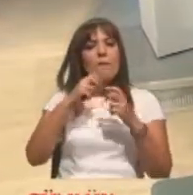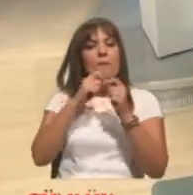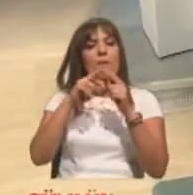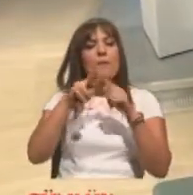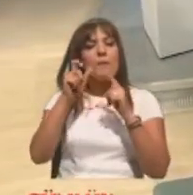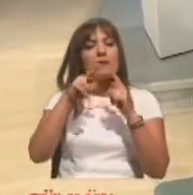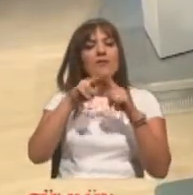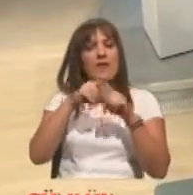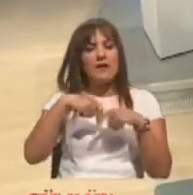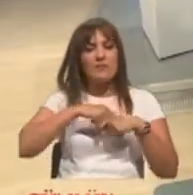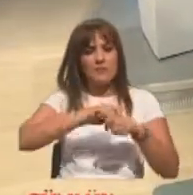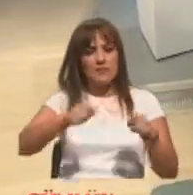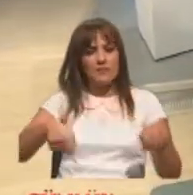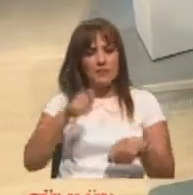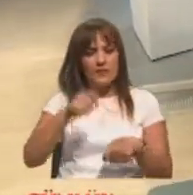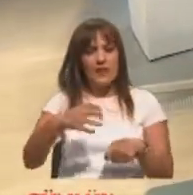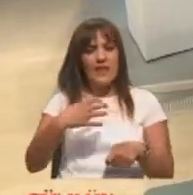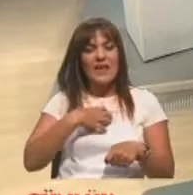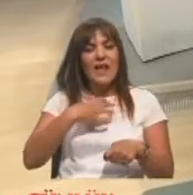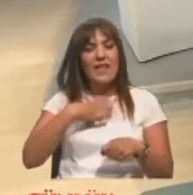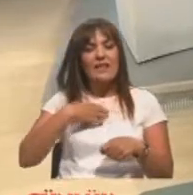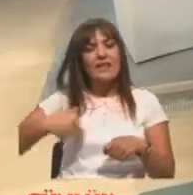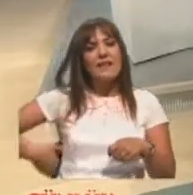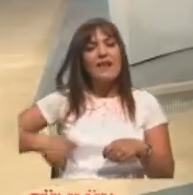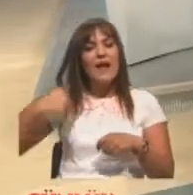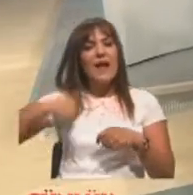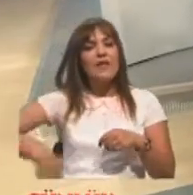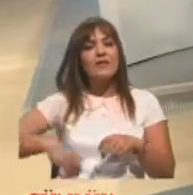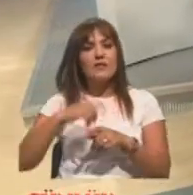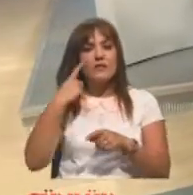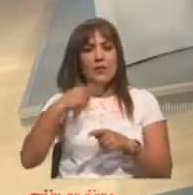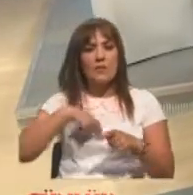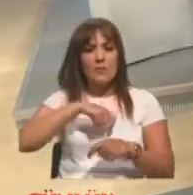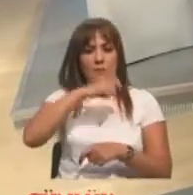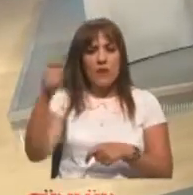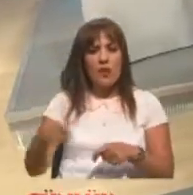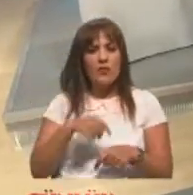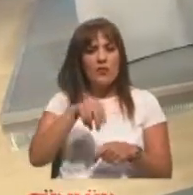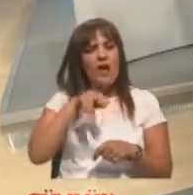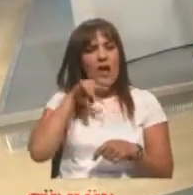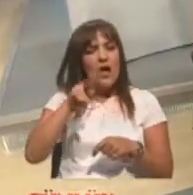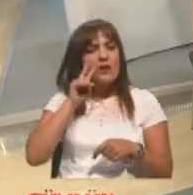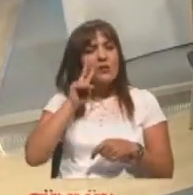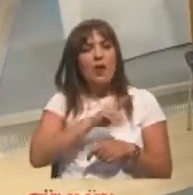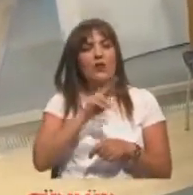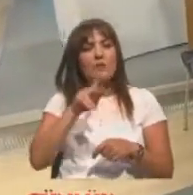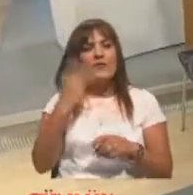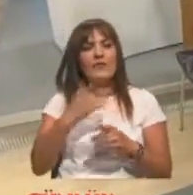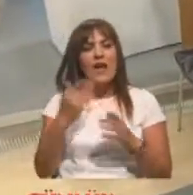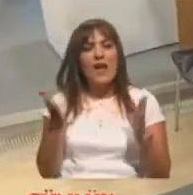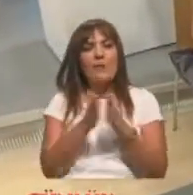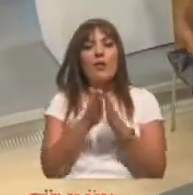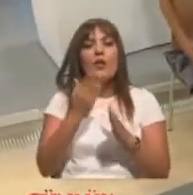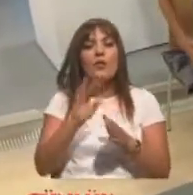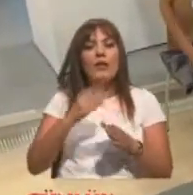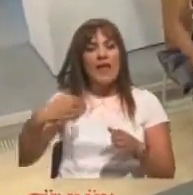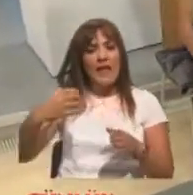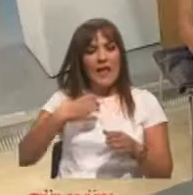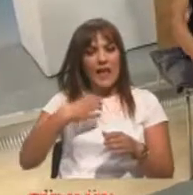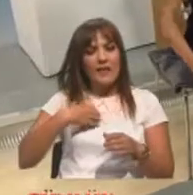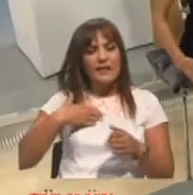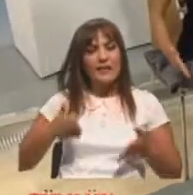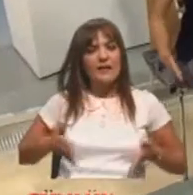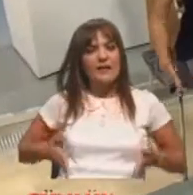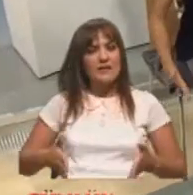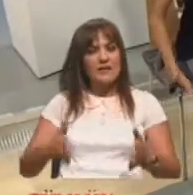etrafına geçiriyoruz. Kendi kalça hizamız kadar bağlıyoruz onu bu şekilde. Daha kapalı olmasın. Kendi kalça